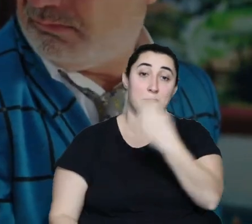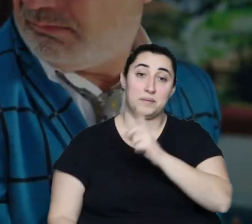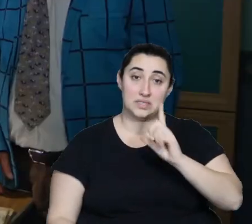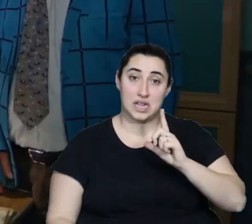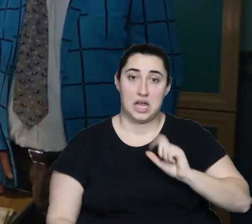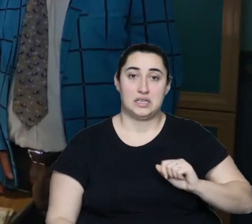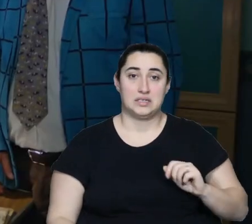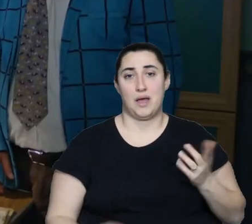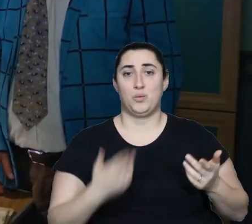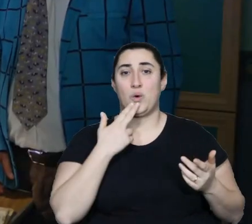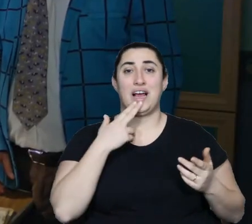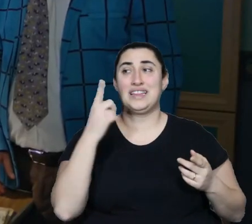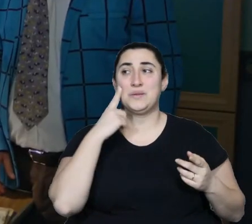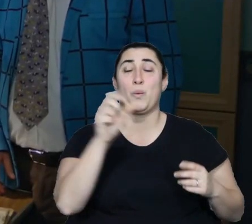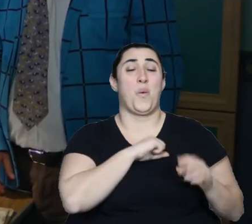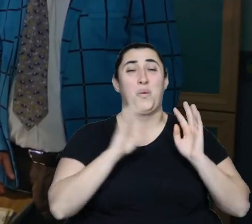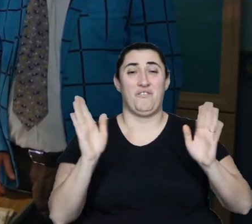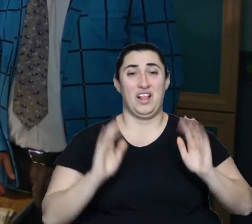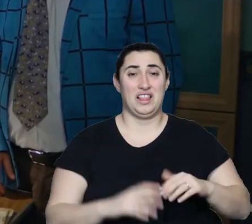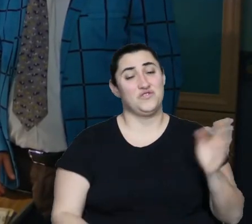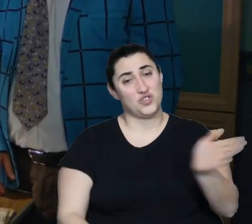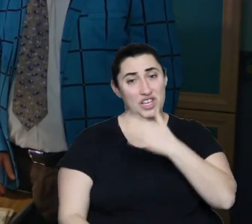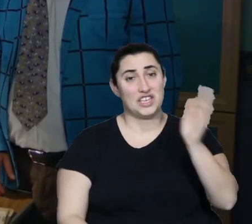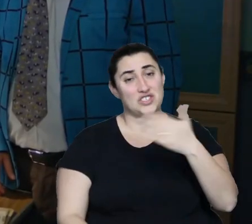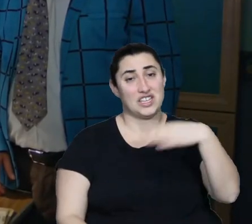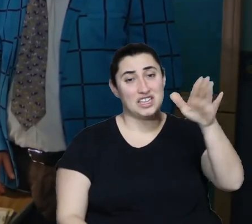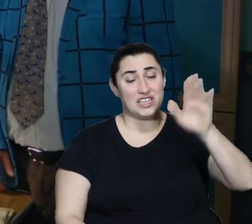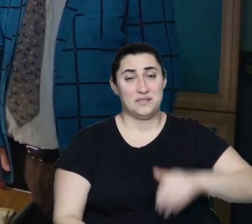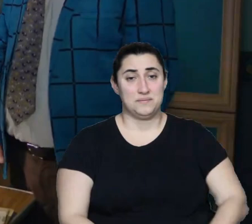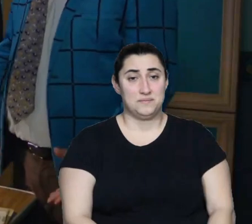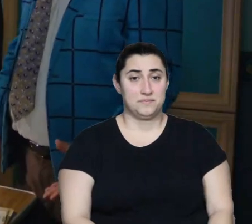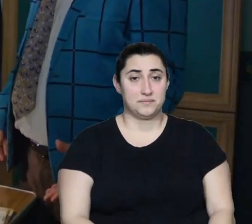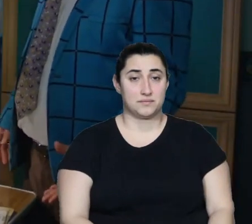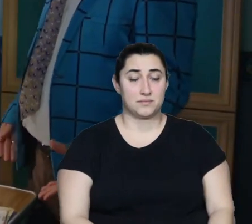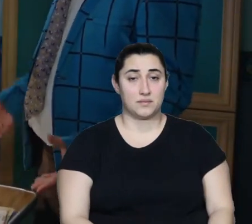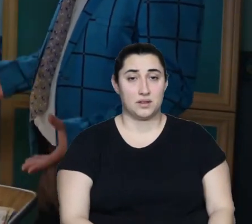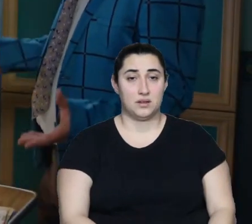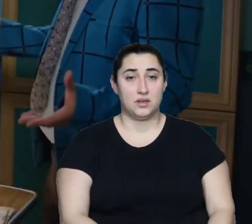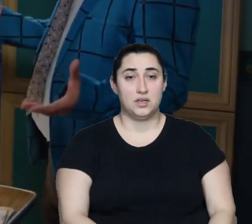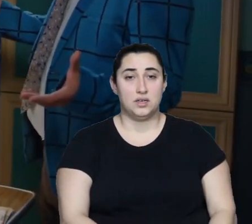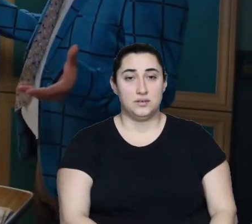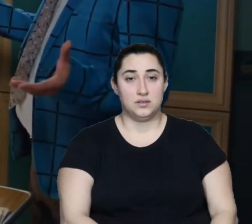lazım. Ay bu kadından korkulur vallahi. Çekil, yürü kız yürü, yürü.